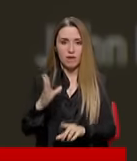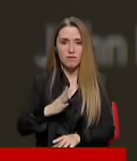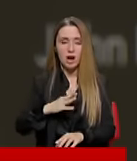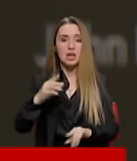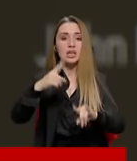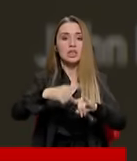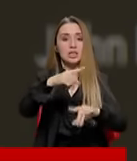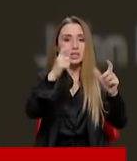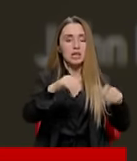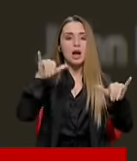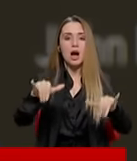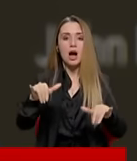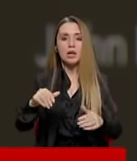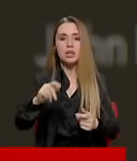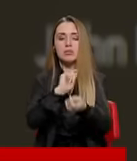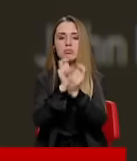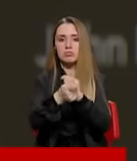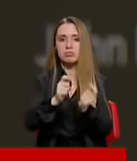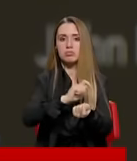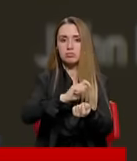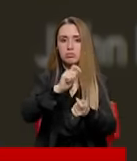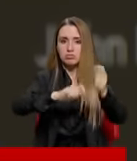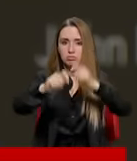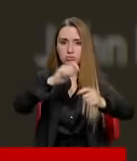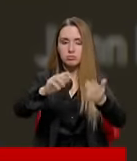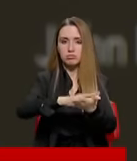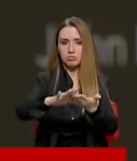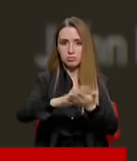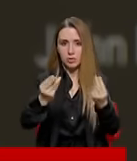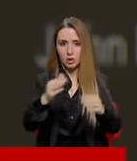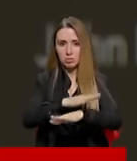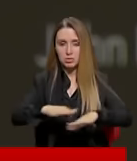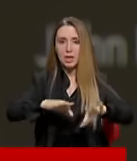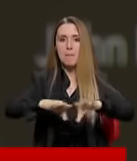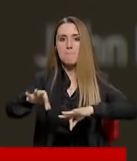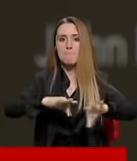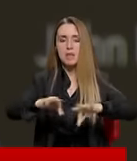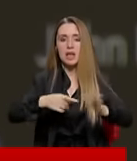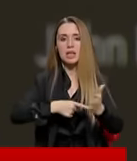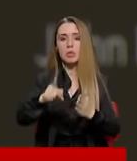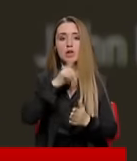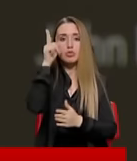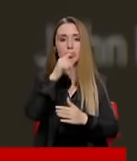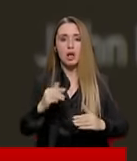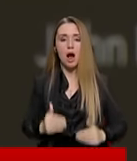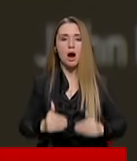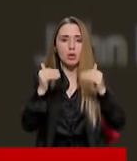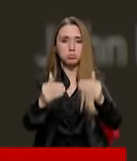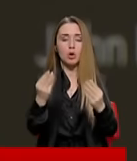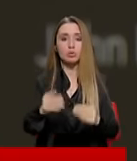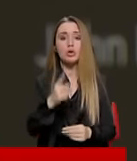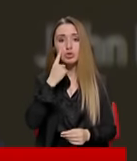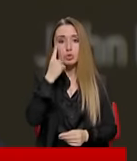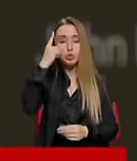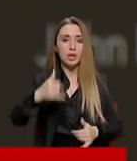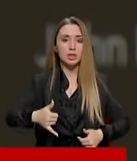Hıdırlık da aynı şekilde Rekreasyon Alanı olarak Eee düzenlendi bir plan iptal nedeniyle gecikti yoksa oraya bir Cumhuriyet Kulesi ve